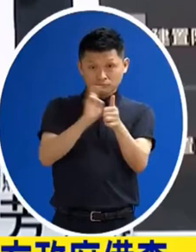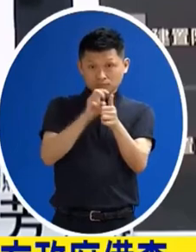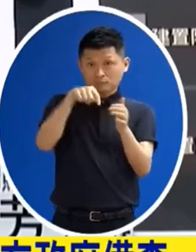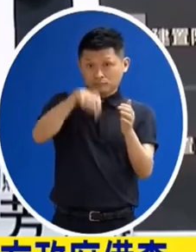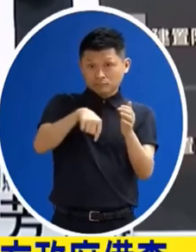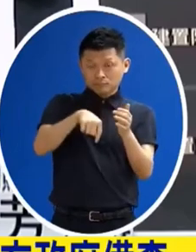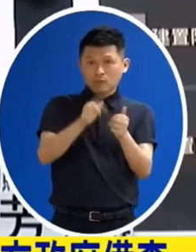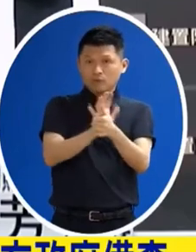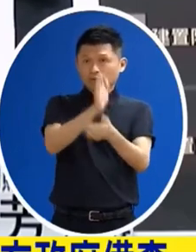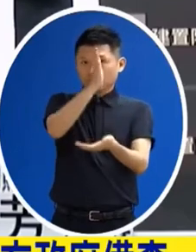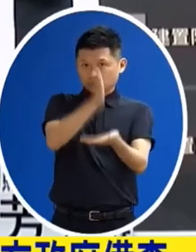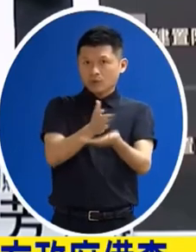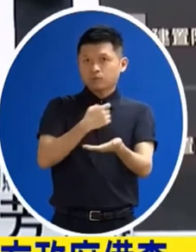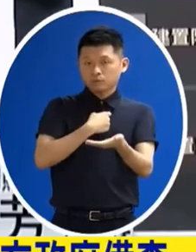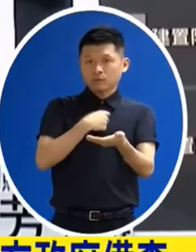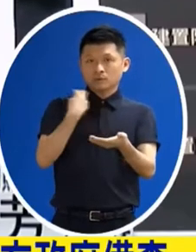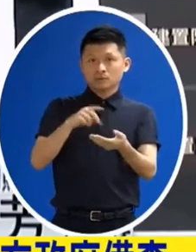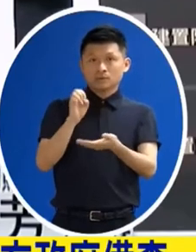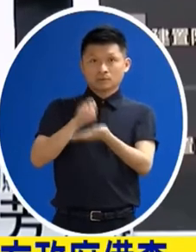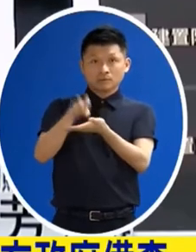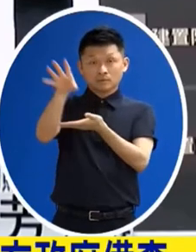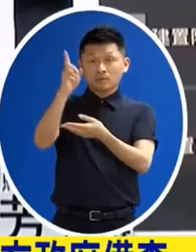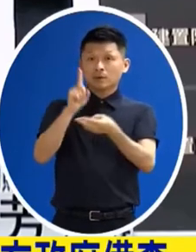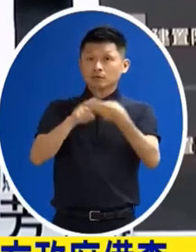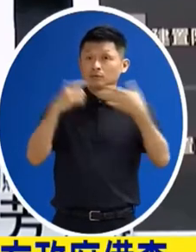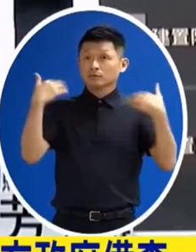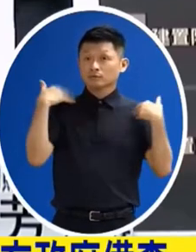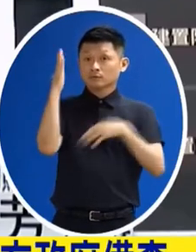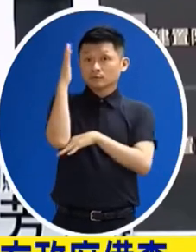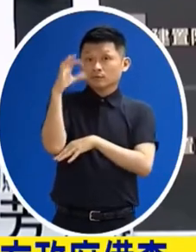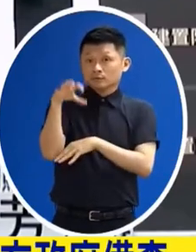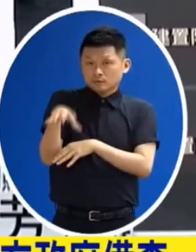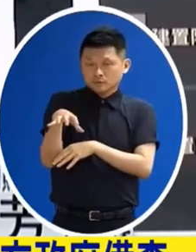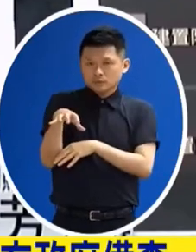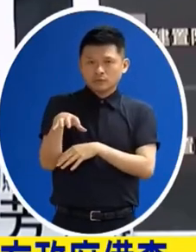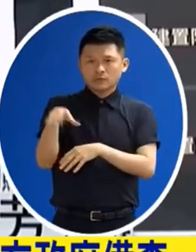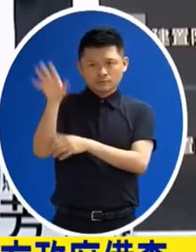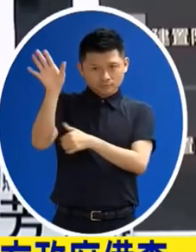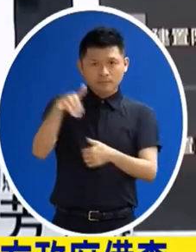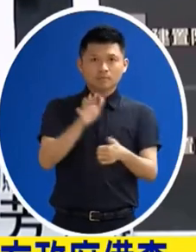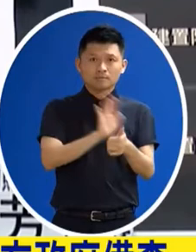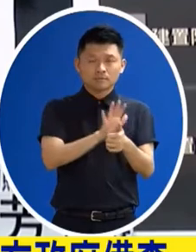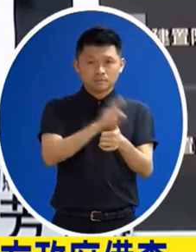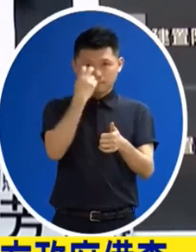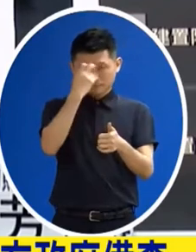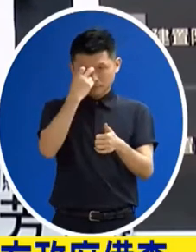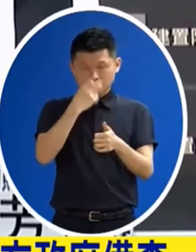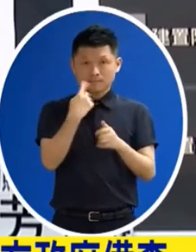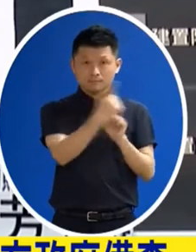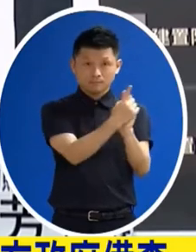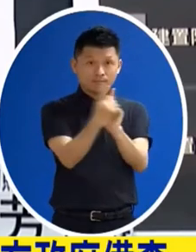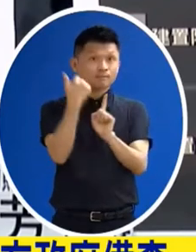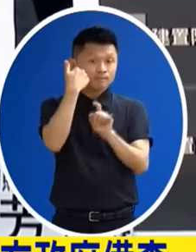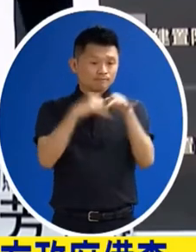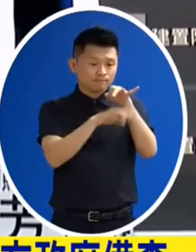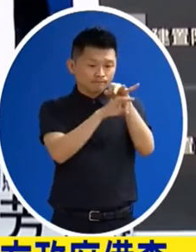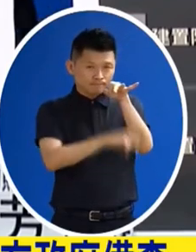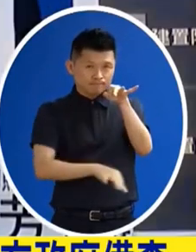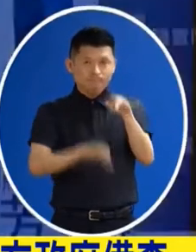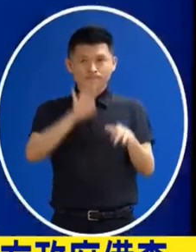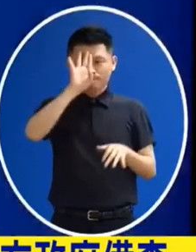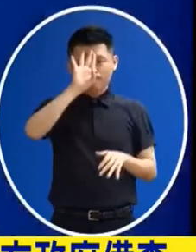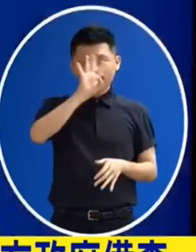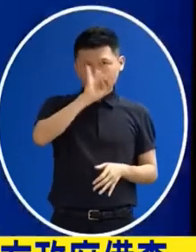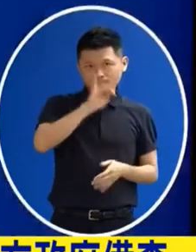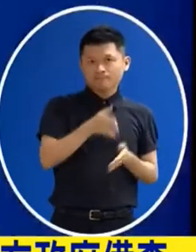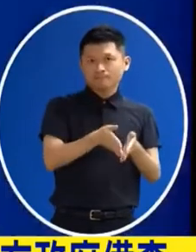通知主管机关这边来做进行的一个筛检，那一样要进行造册来配合相关的疫调。那